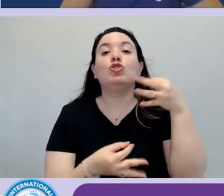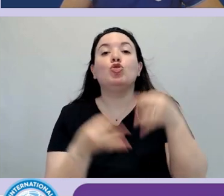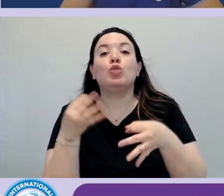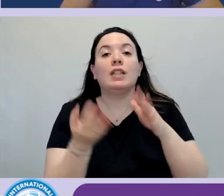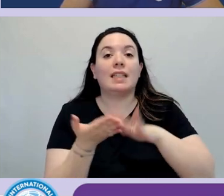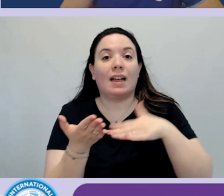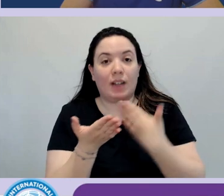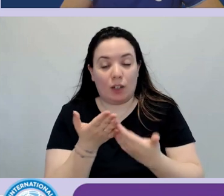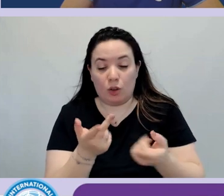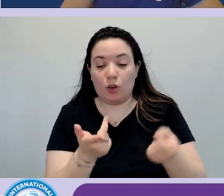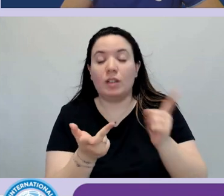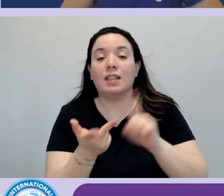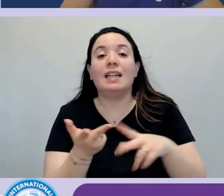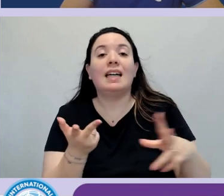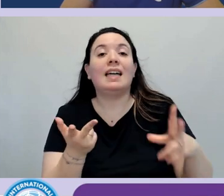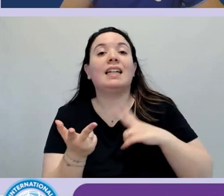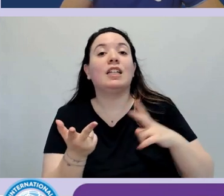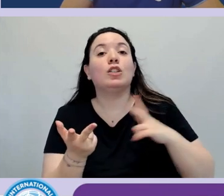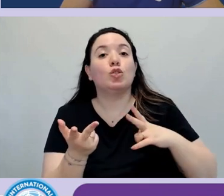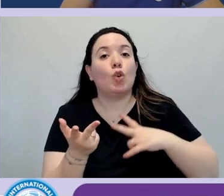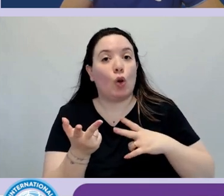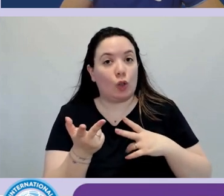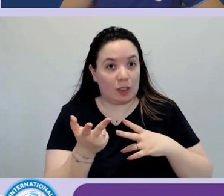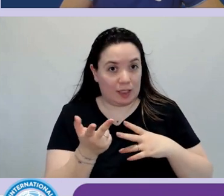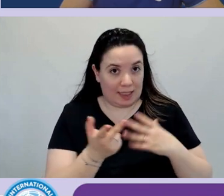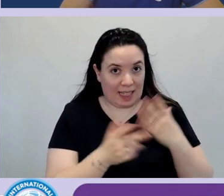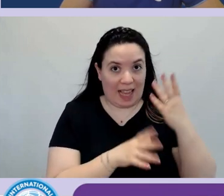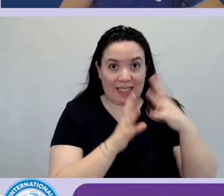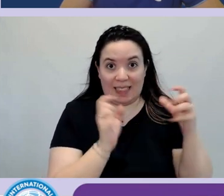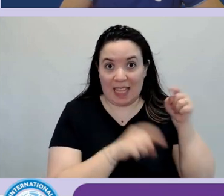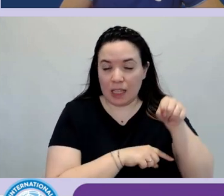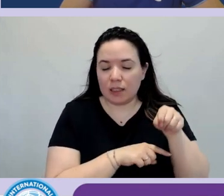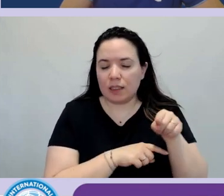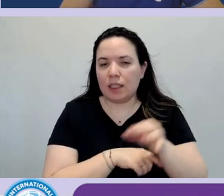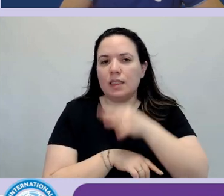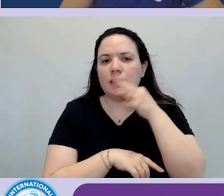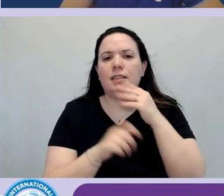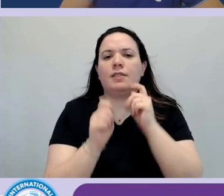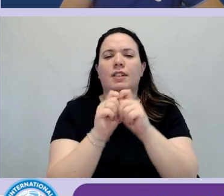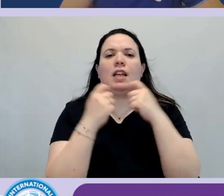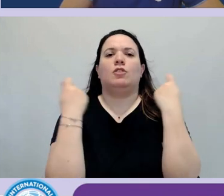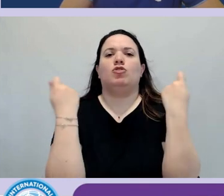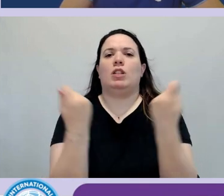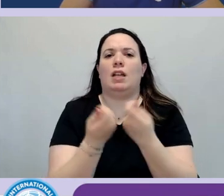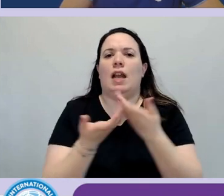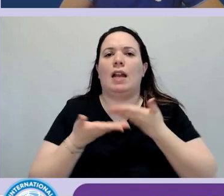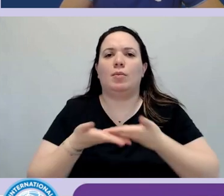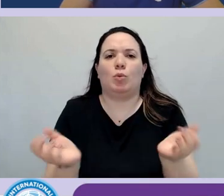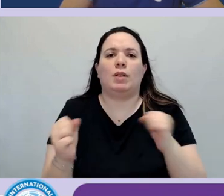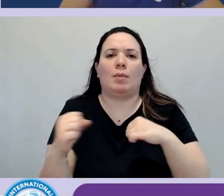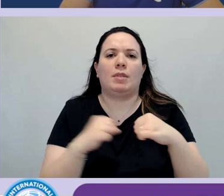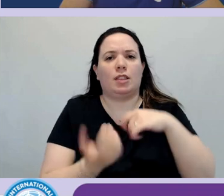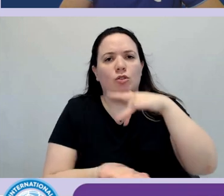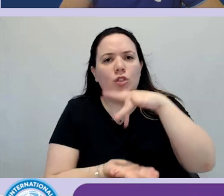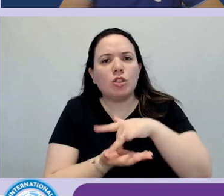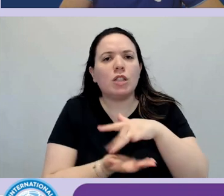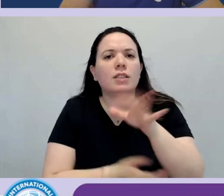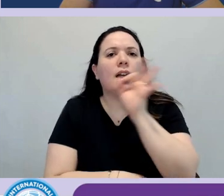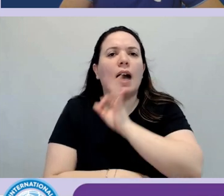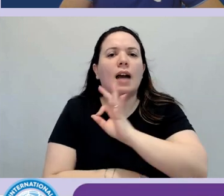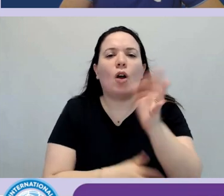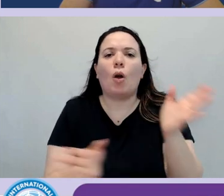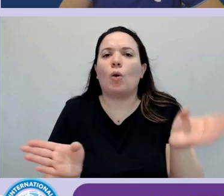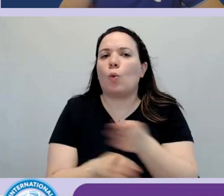e le risorse del soggetto erogatore Dunque Questo vuol dire che in generale qualsiasi pubblica amministrazione centrale o qualsiasi